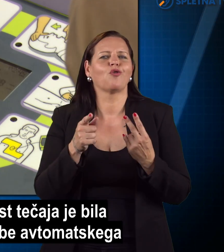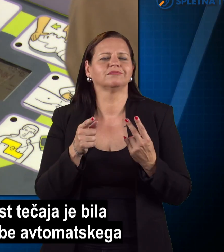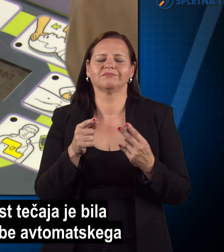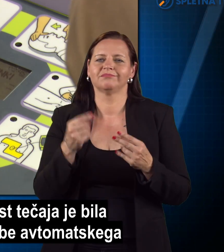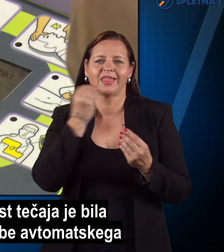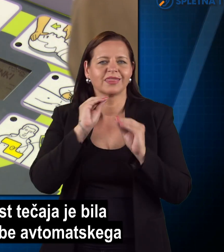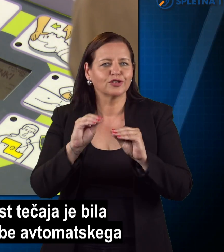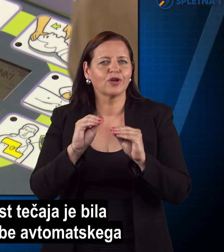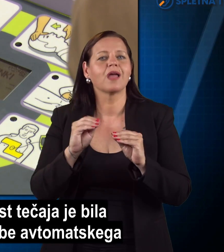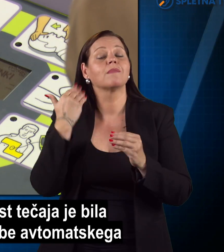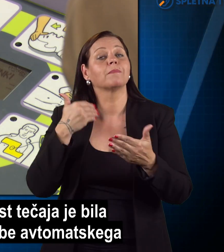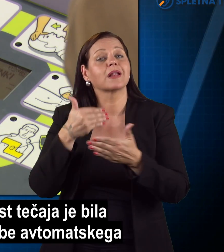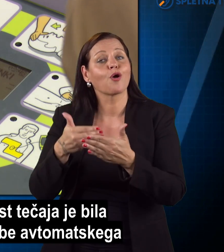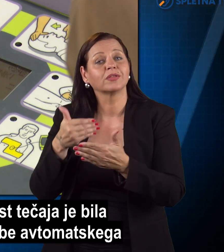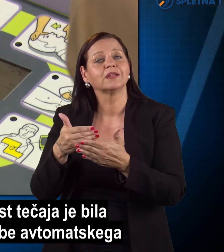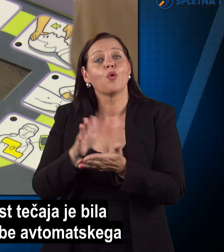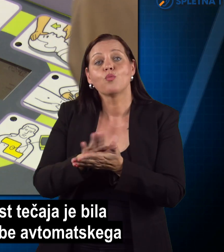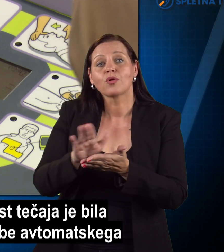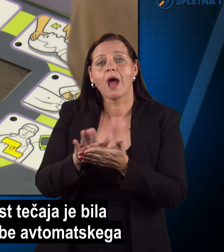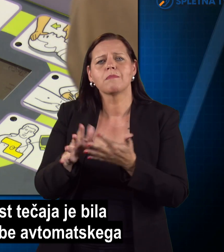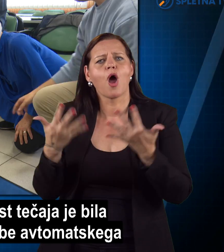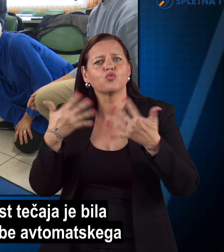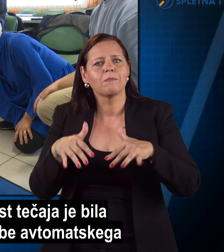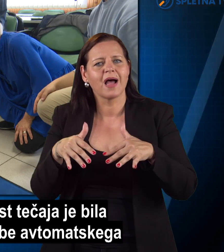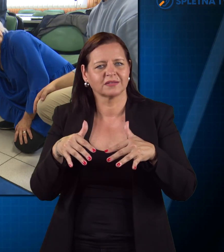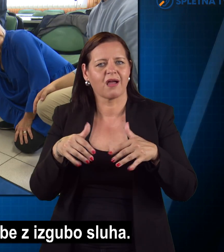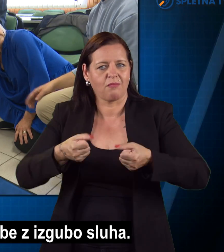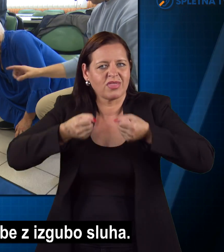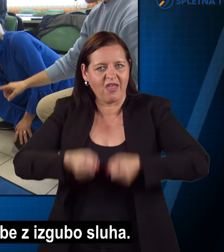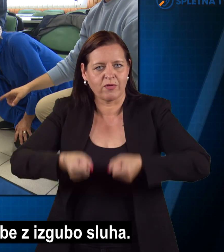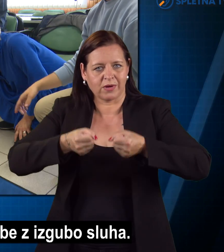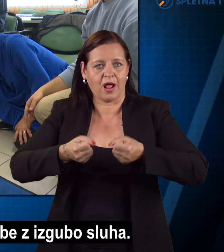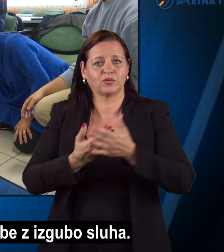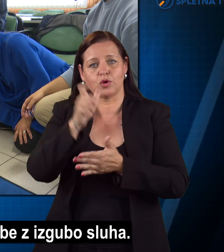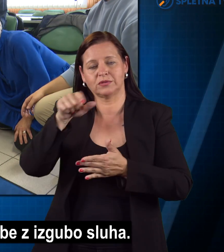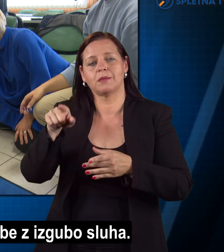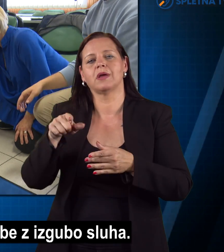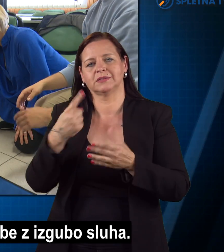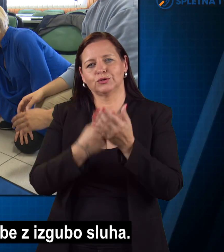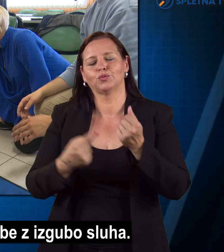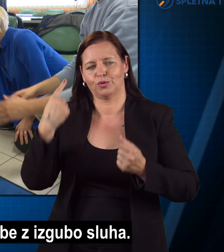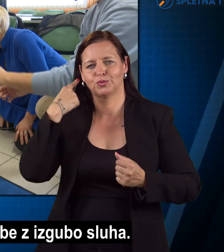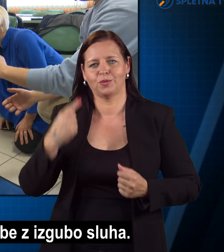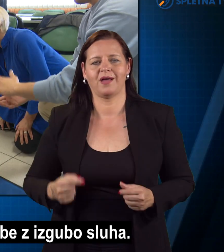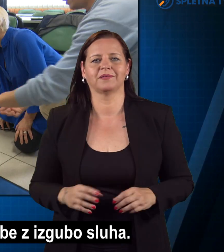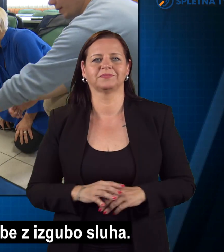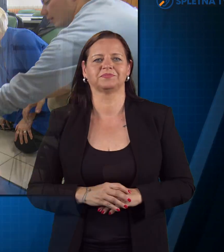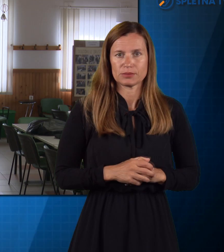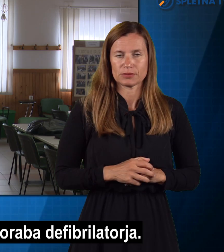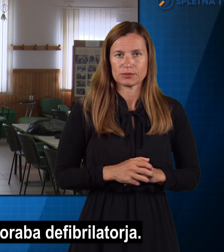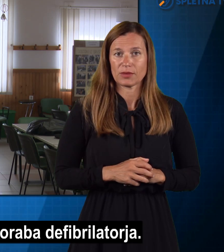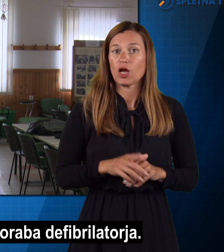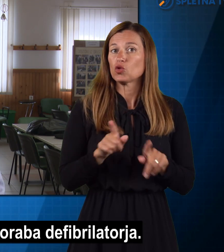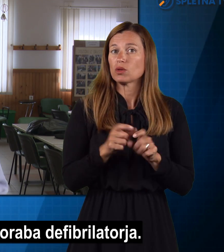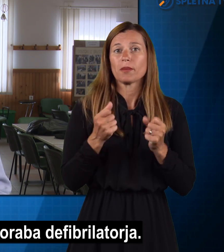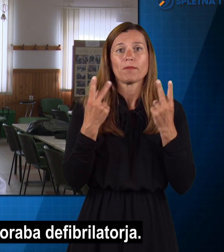Posebna vrednost tečaja je bila prilagoditev uporabe avtomatskega defibrilatorja za osebe z izgubo sluha. Pomembno